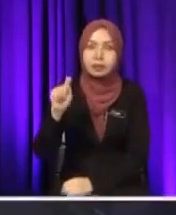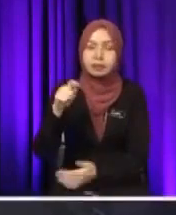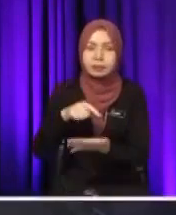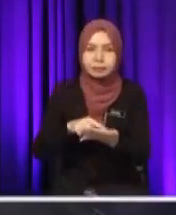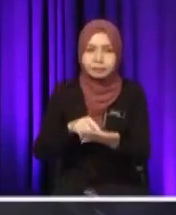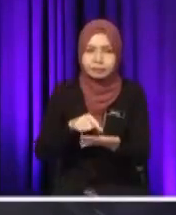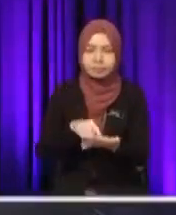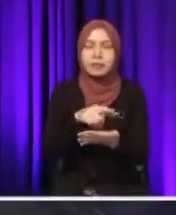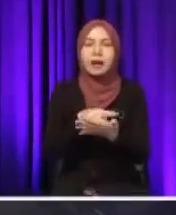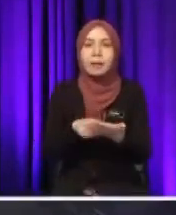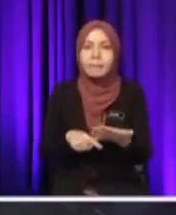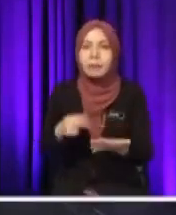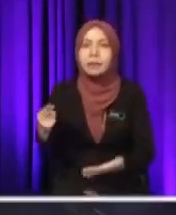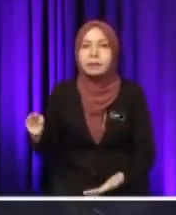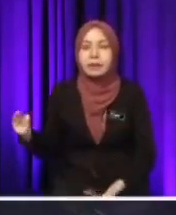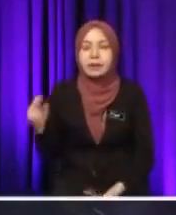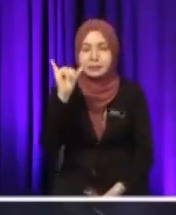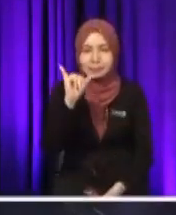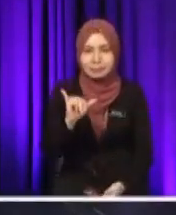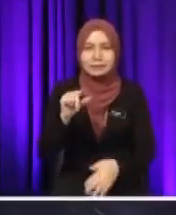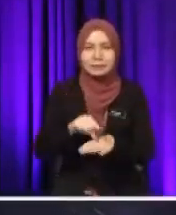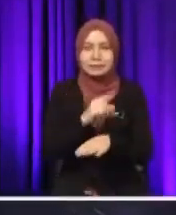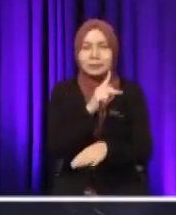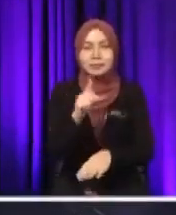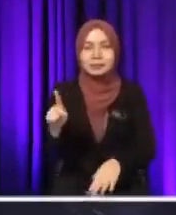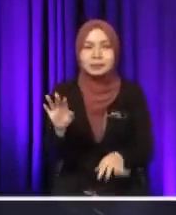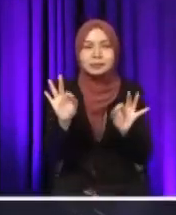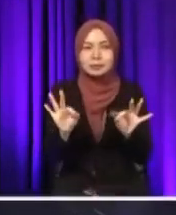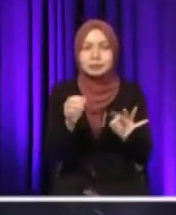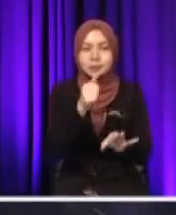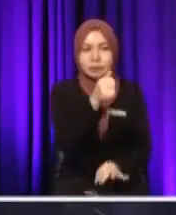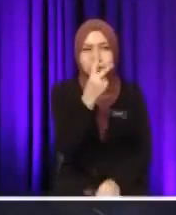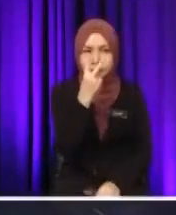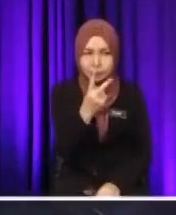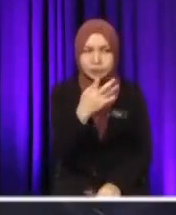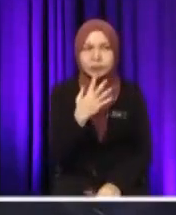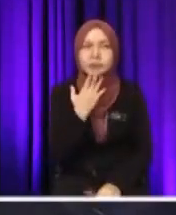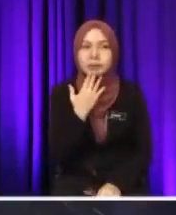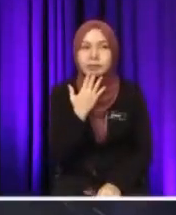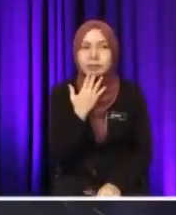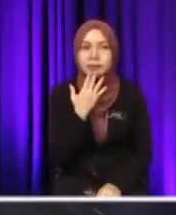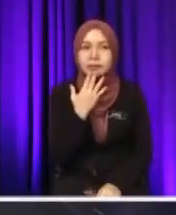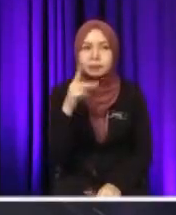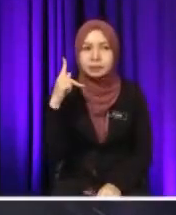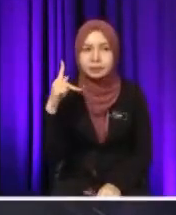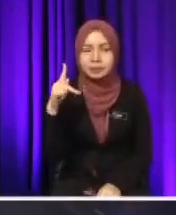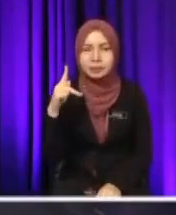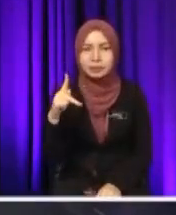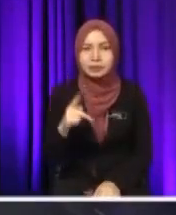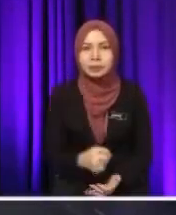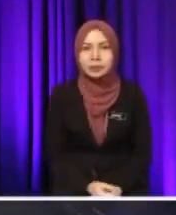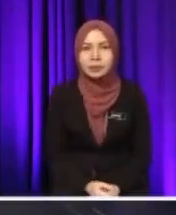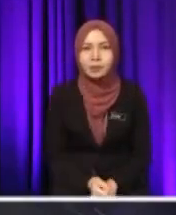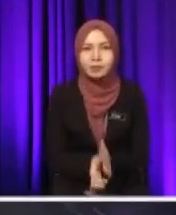Sebab kita tahu warna minyak sawit, cuba kalau Chris tengok warna apa minyak sawit tu? Kuning. Kuning kan? Okay. So sebenarnya asalnya itu